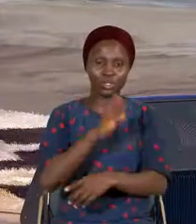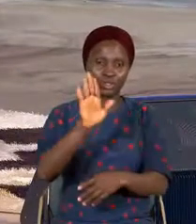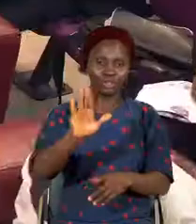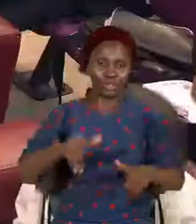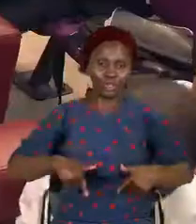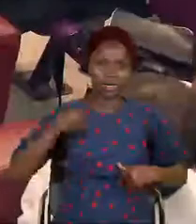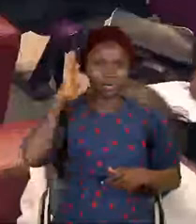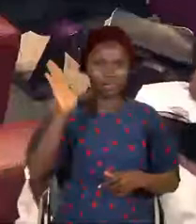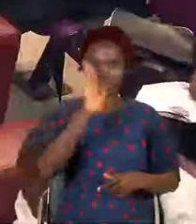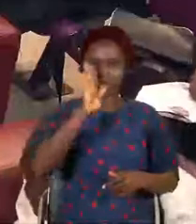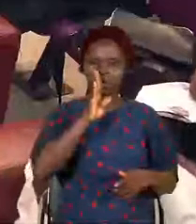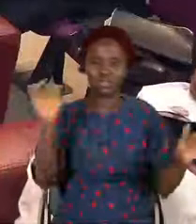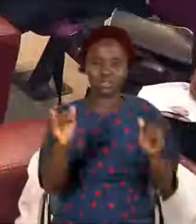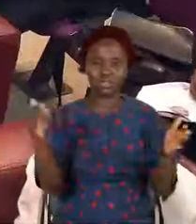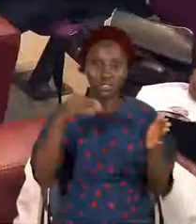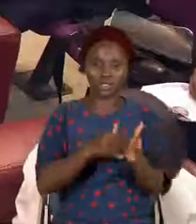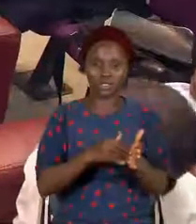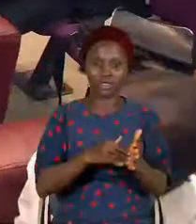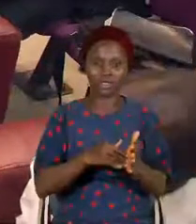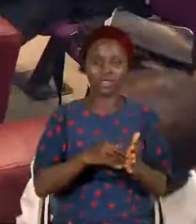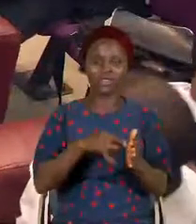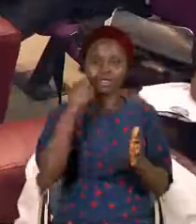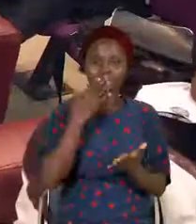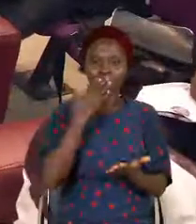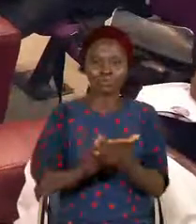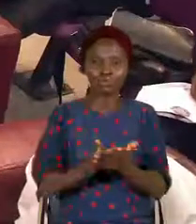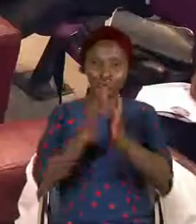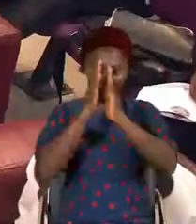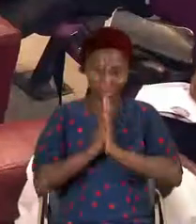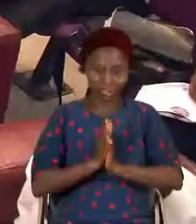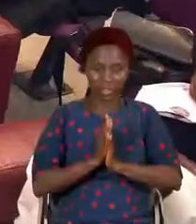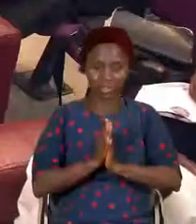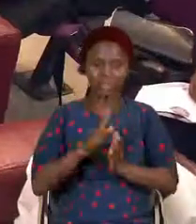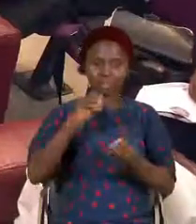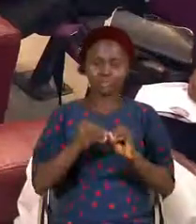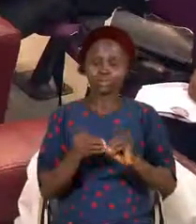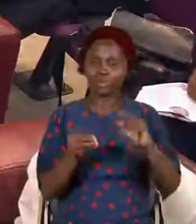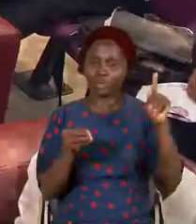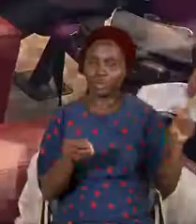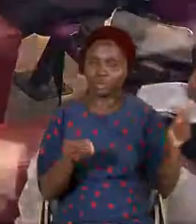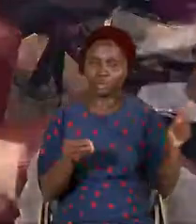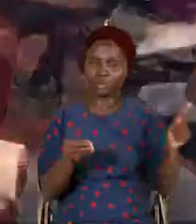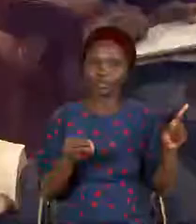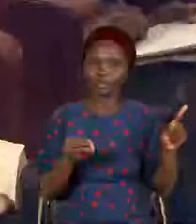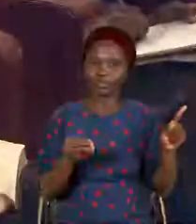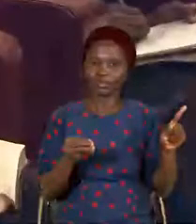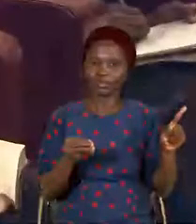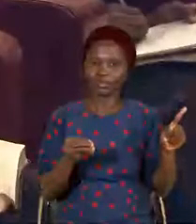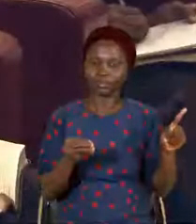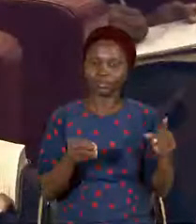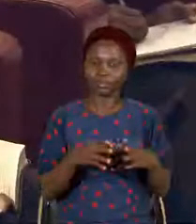ta vie ne sera jamais la même. Donnez-moi un bon amen. Numéro 1, nous voyons